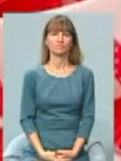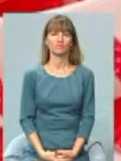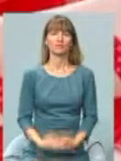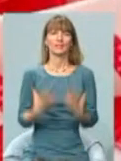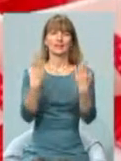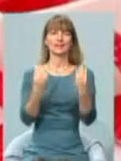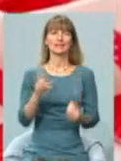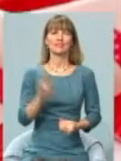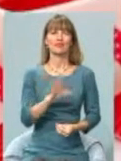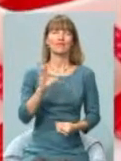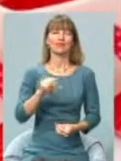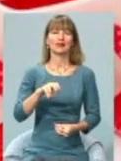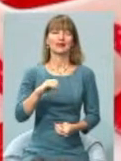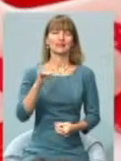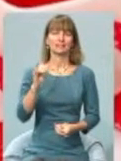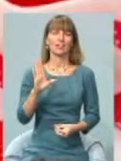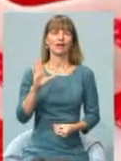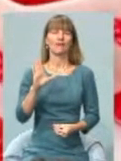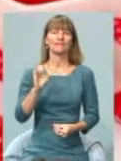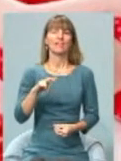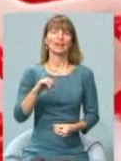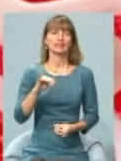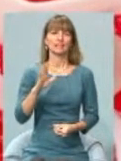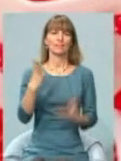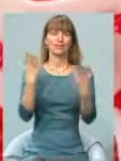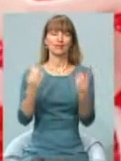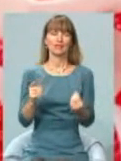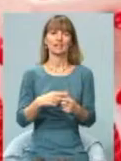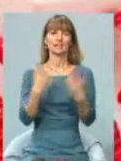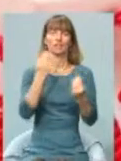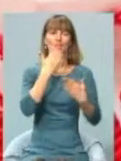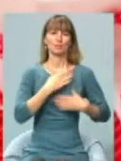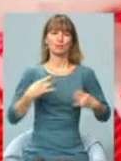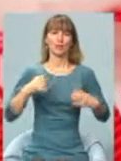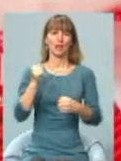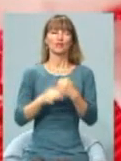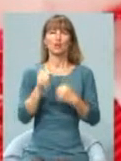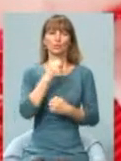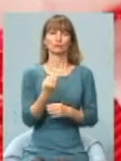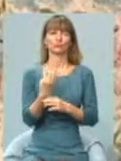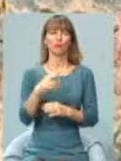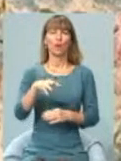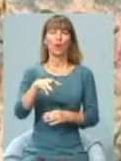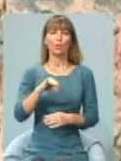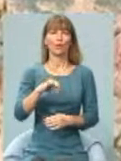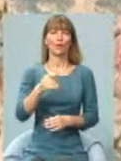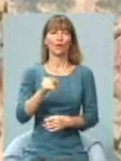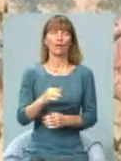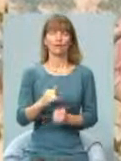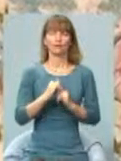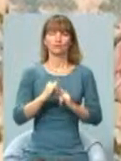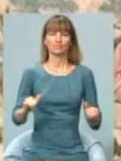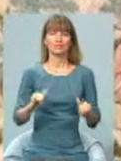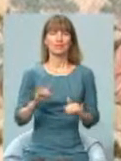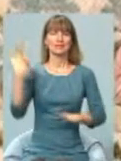мить. День Святого Валентина, Валентинів день або День закоханих відзначають щорічно, 14 лютого. Широкої популярності